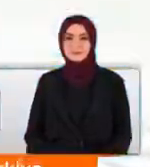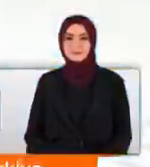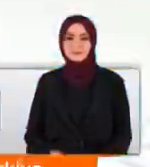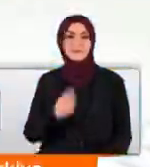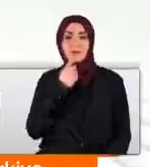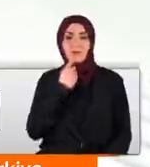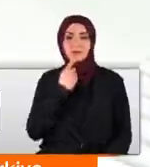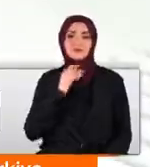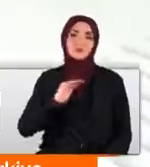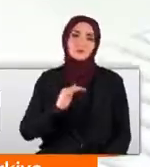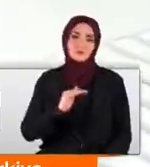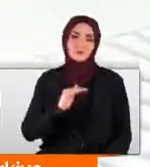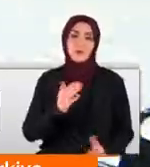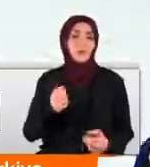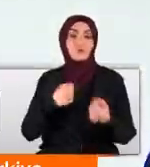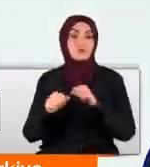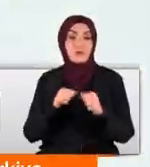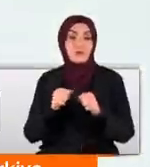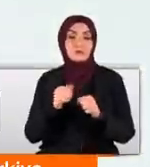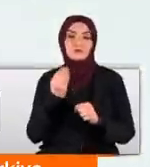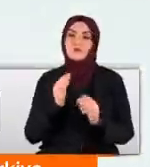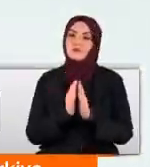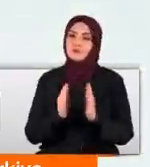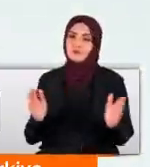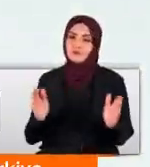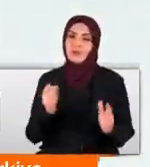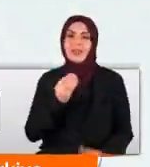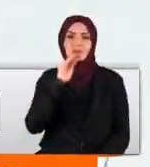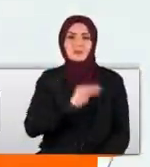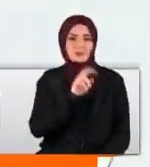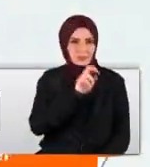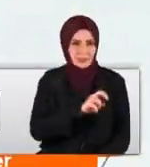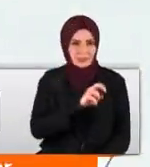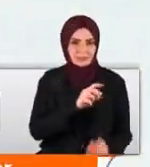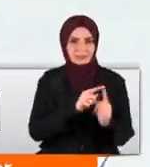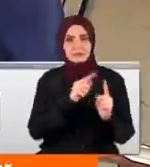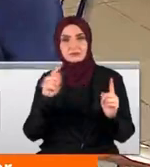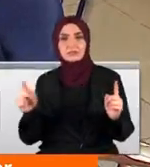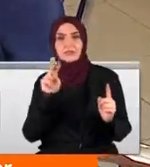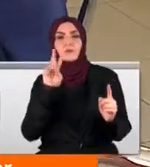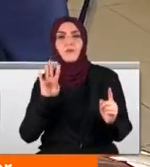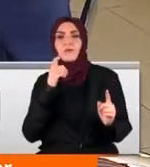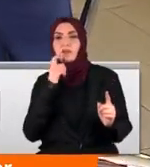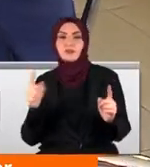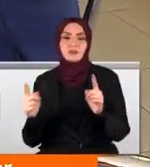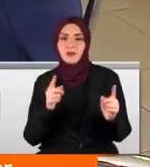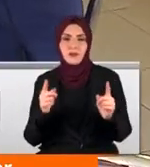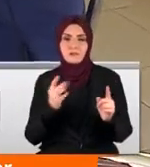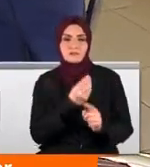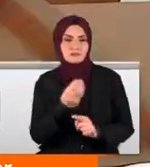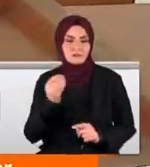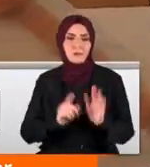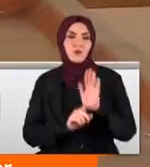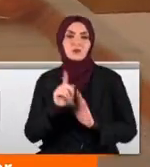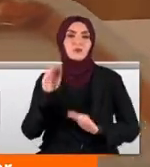Yaşları küçük ama verdikleri mücadele çok büyük. En küçüğü 8, en büyüğü 24 yaşındaki başarılı birer yüzücü onlar.